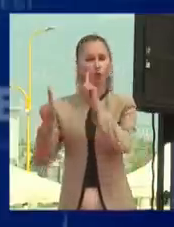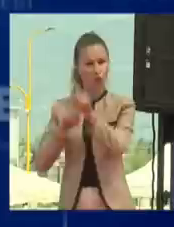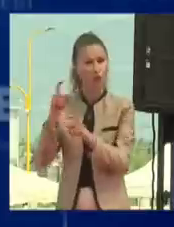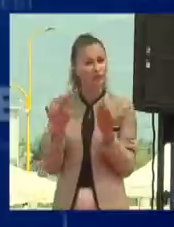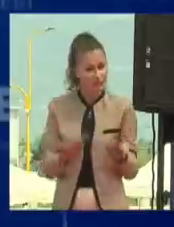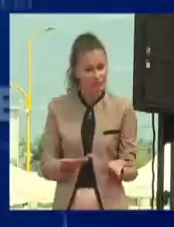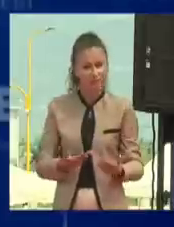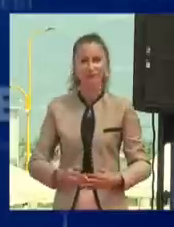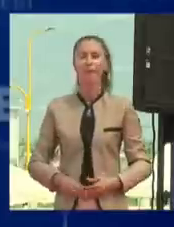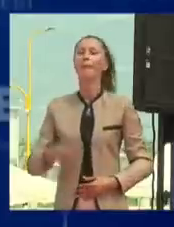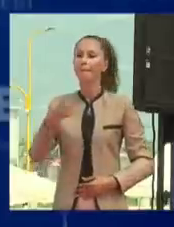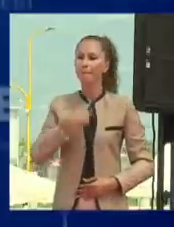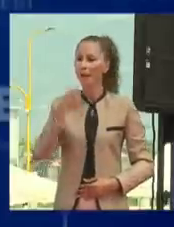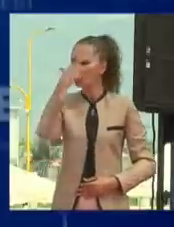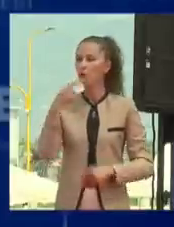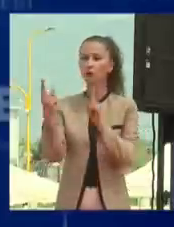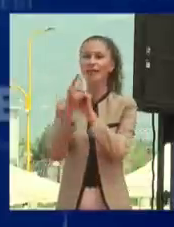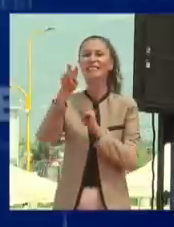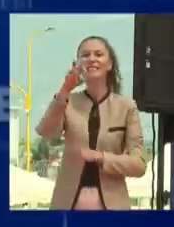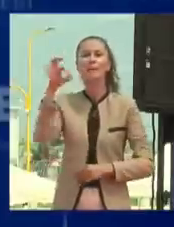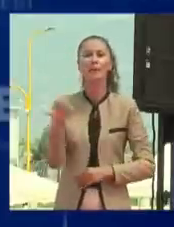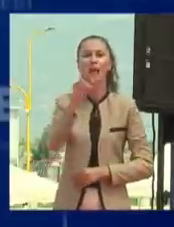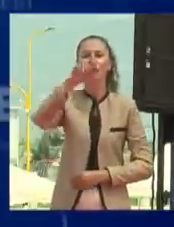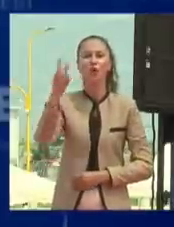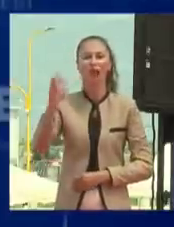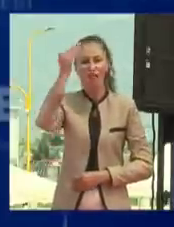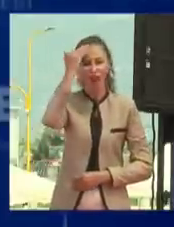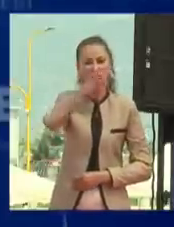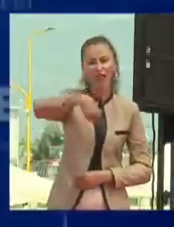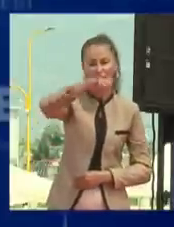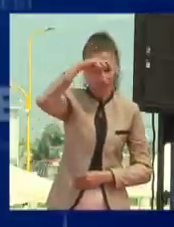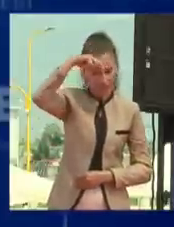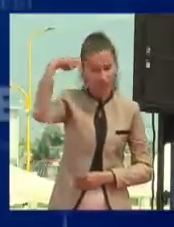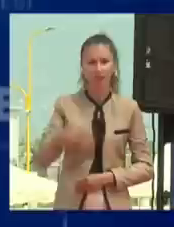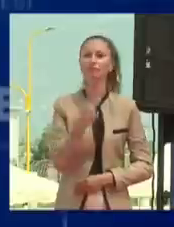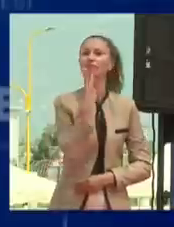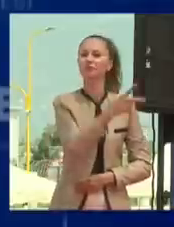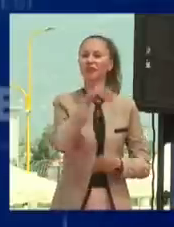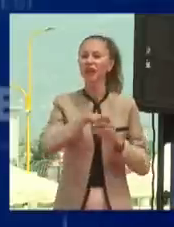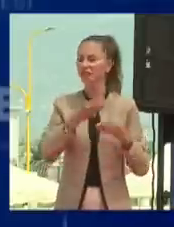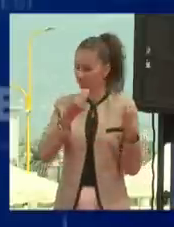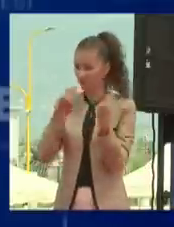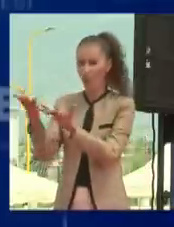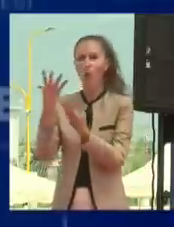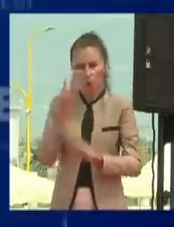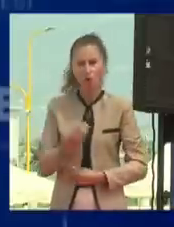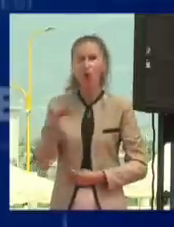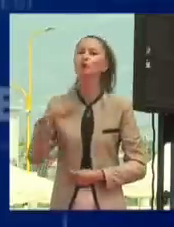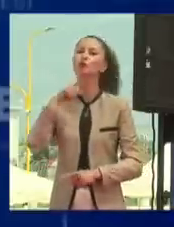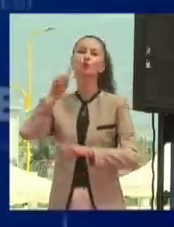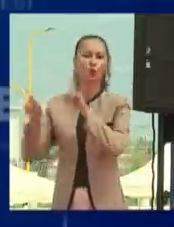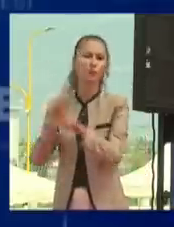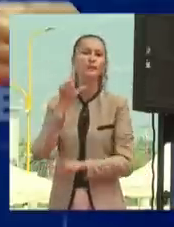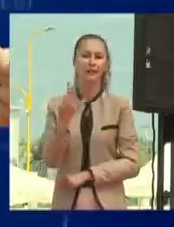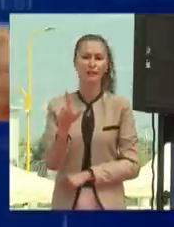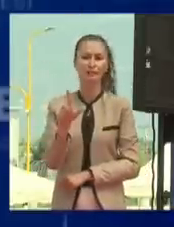mi? Ben 128 milyar dolar fakir fukaranın alın teri birilerine peşkeş çekiliyorsa bunu sormamız